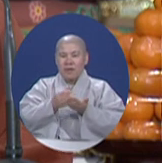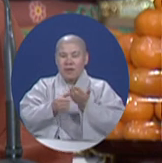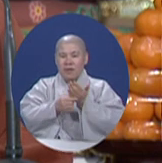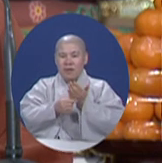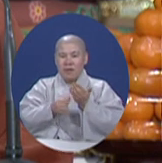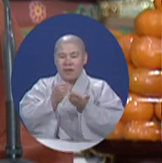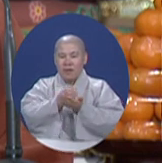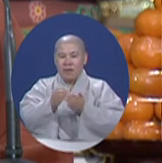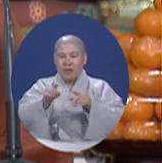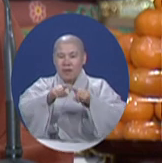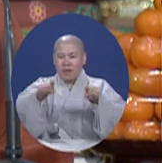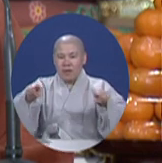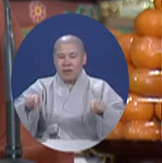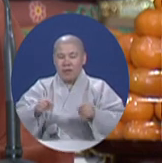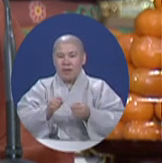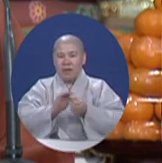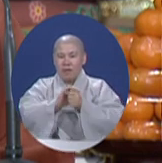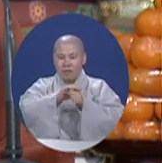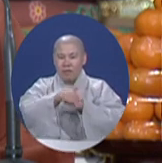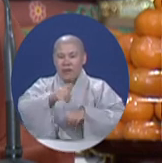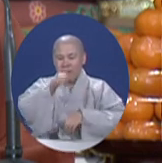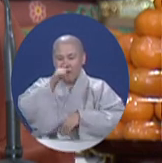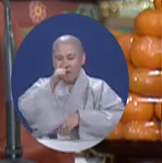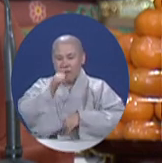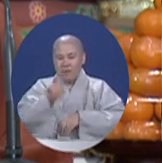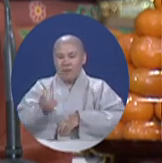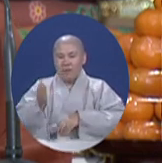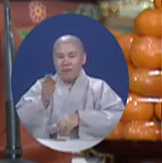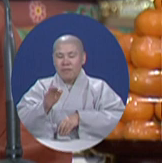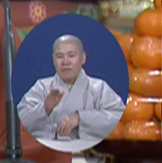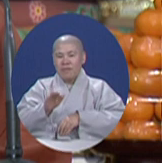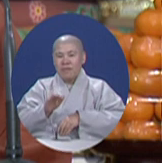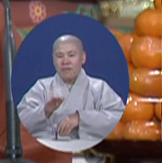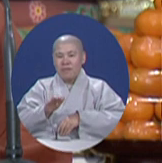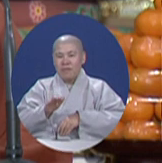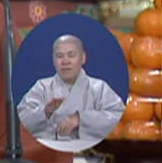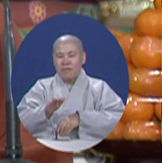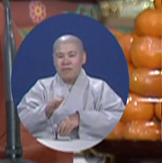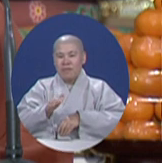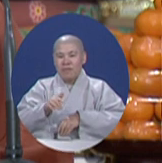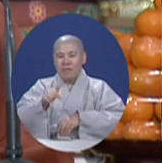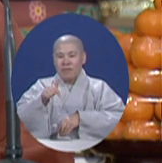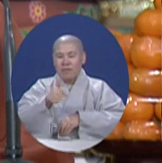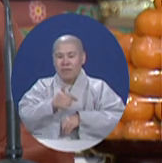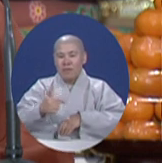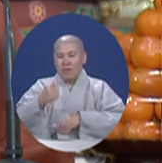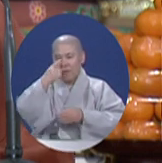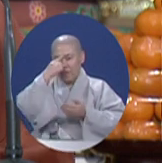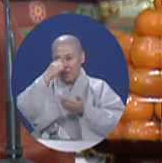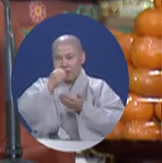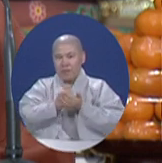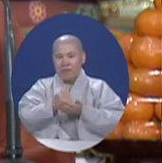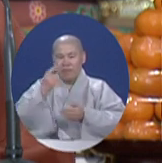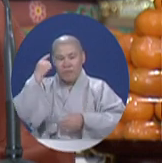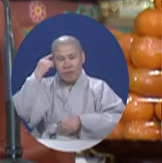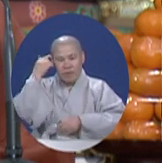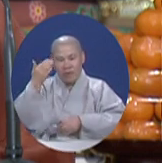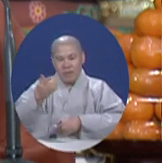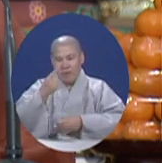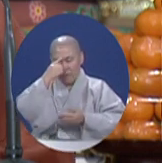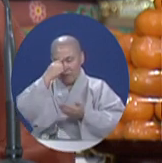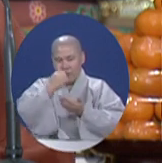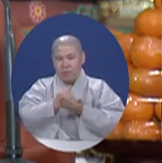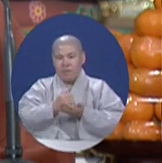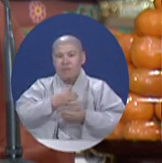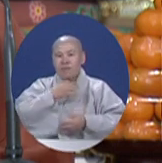과일이 하나 있었어요. 깎지도 않은 과일이 그 있더라고. 그러니까 경봉 스님이 그 질문한 그 스님 이름을